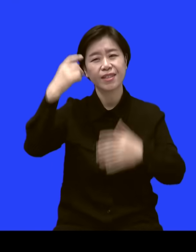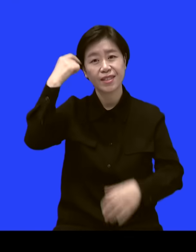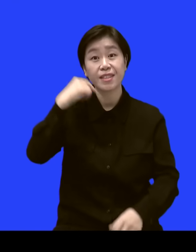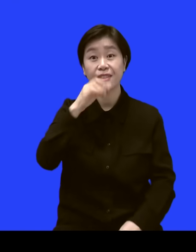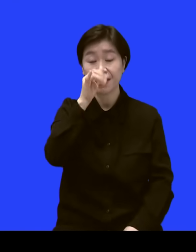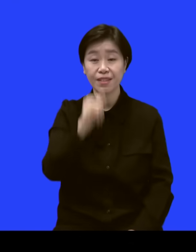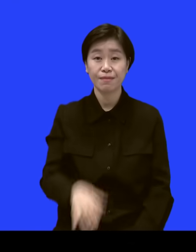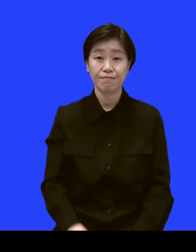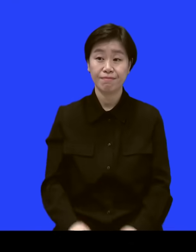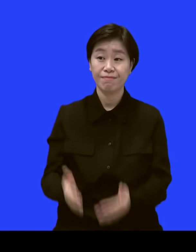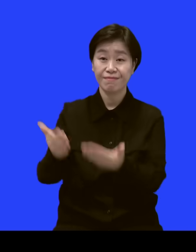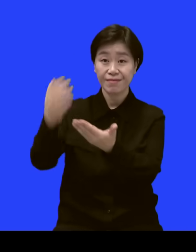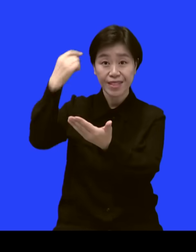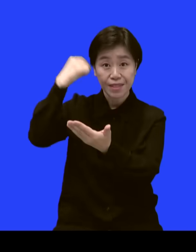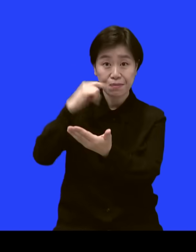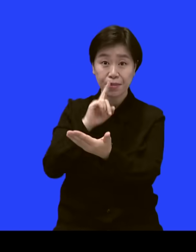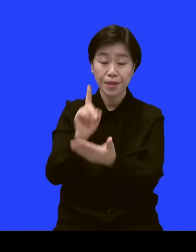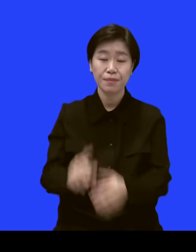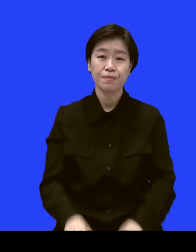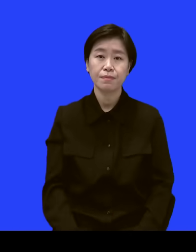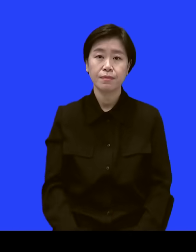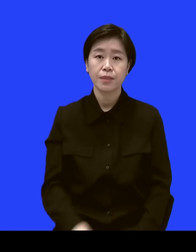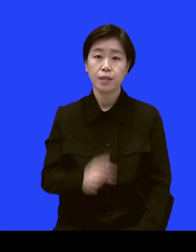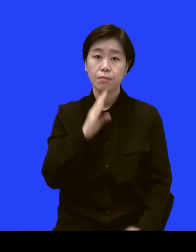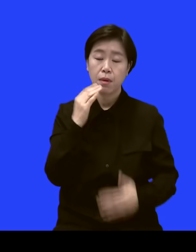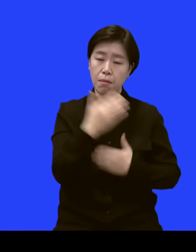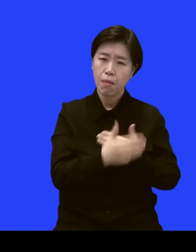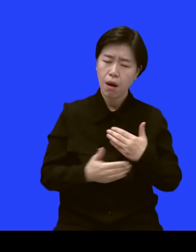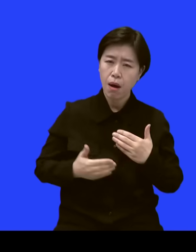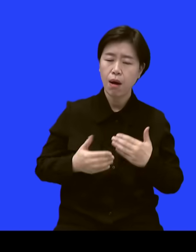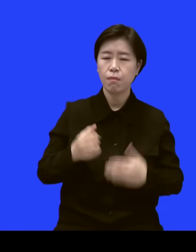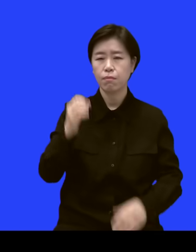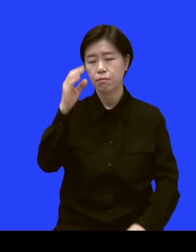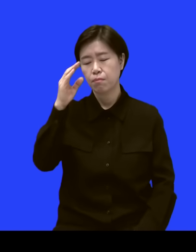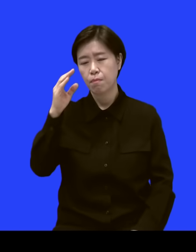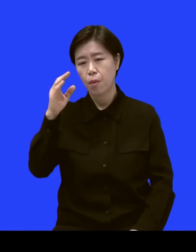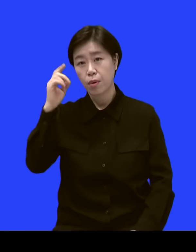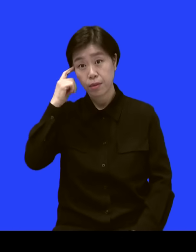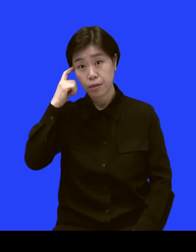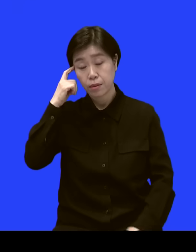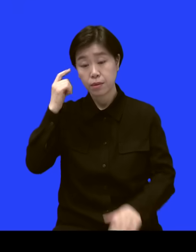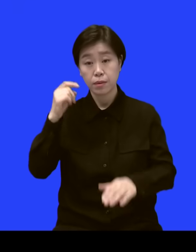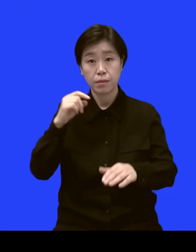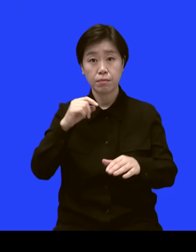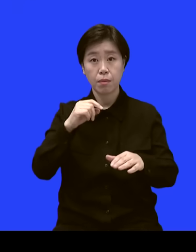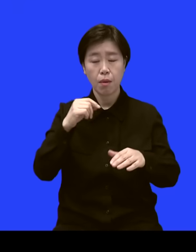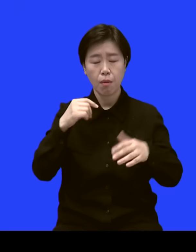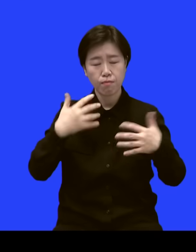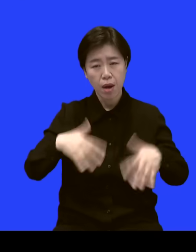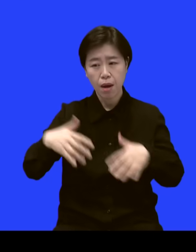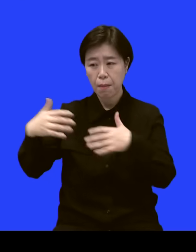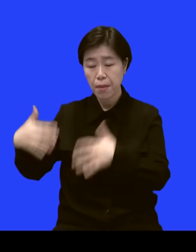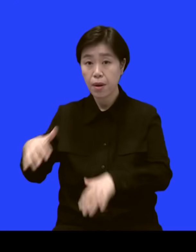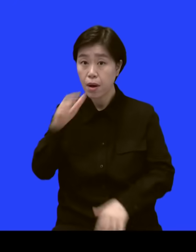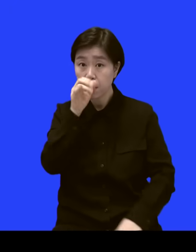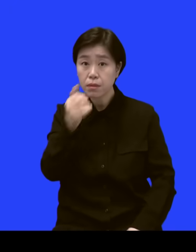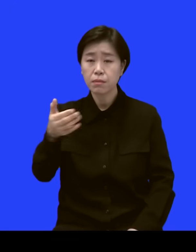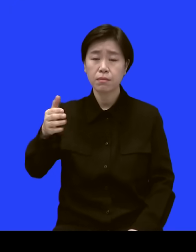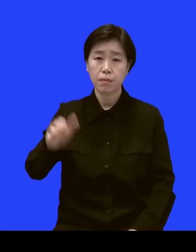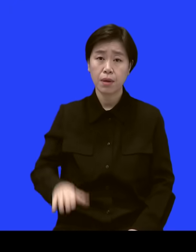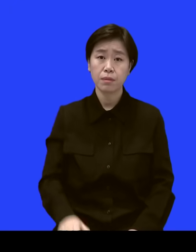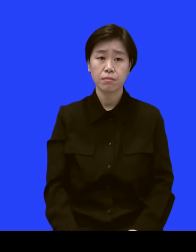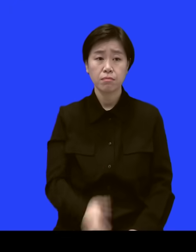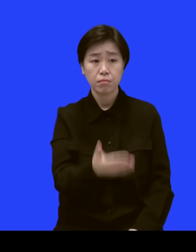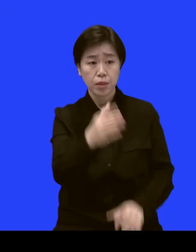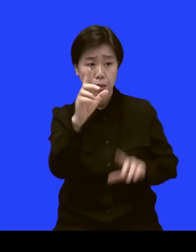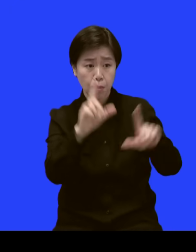들으셨어요? 정말 그 육체의 질병과 마음의 질병이 있지만 겉으로 보이지 않지만 속은 얼마나 굶고